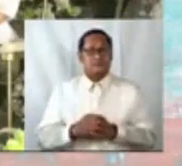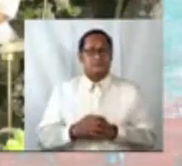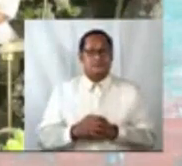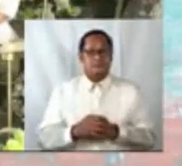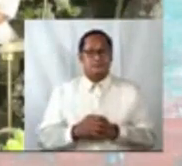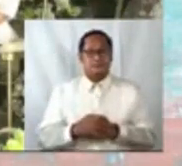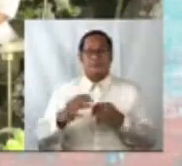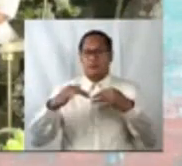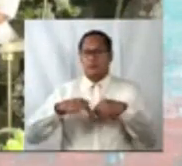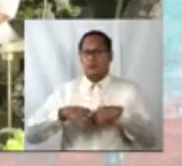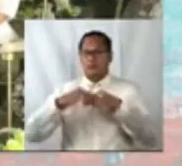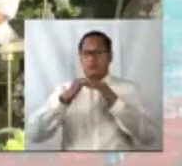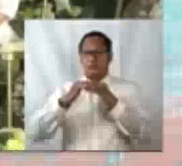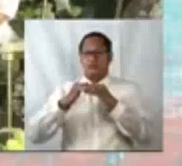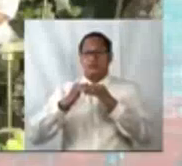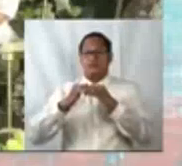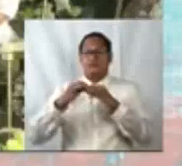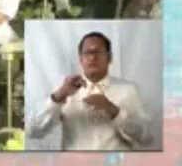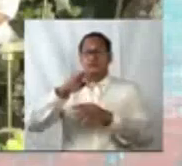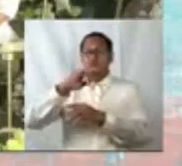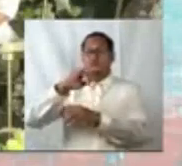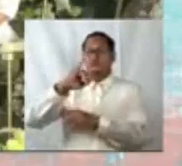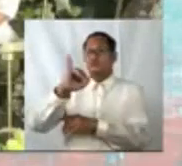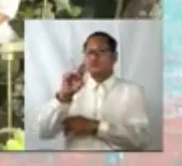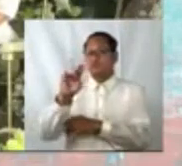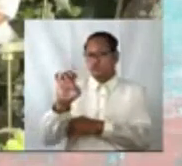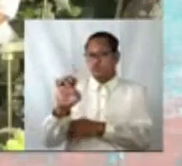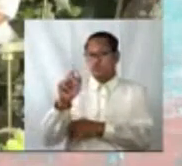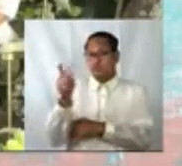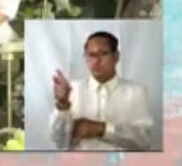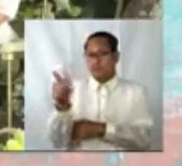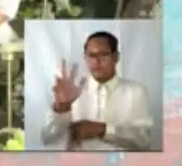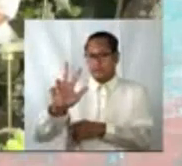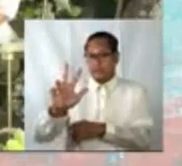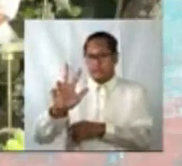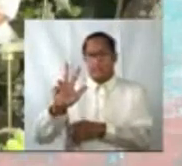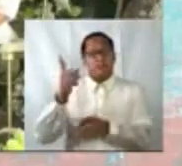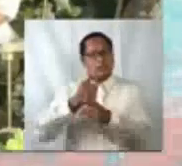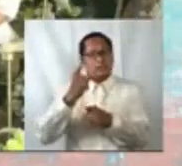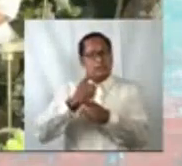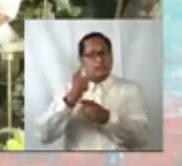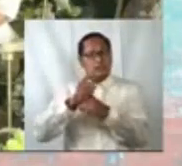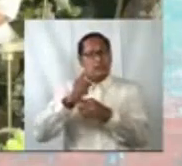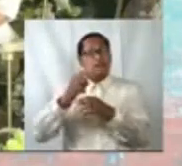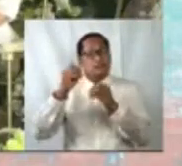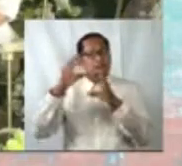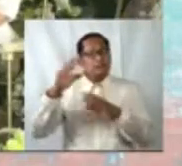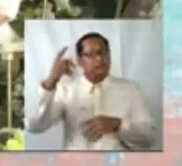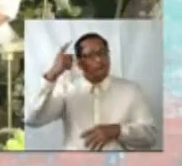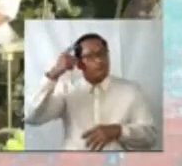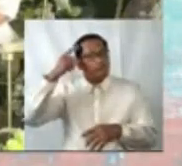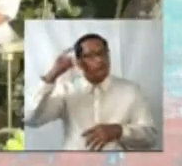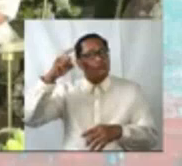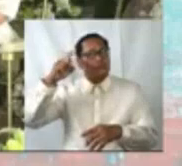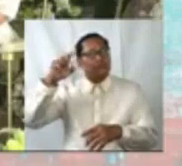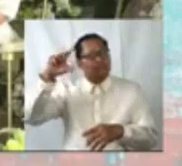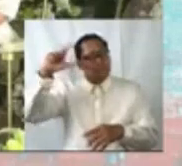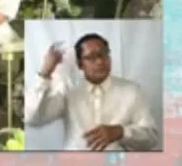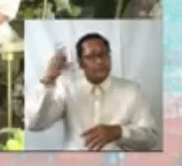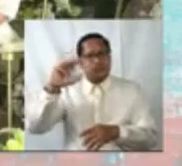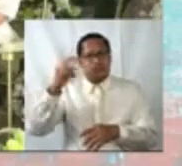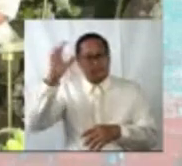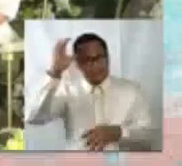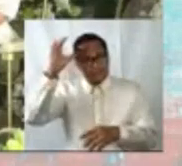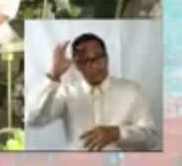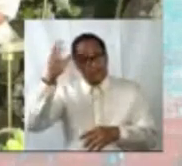nabuo June 23. Tama ba yun, Professor Chow? Several offices